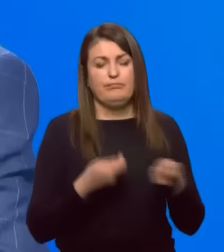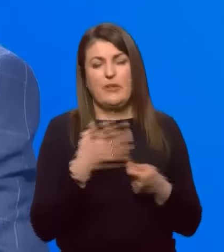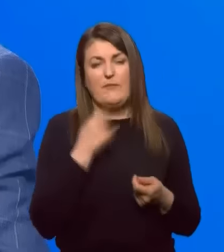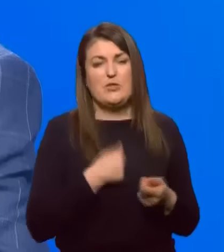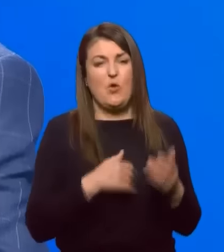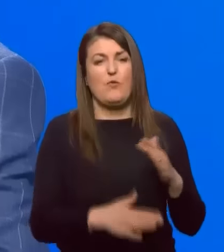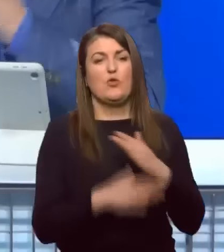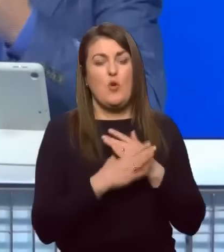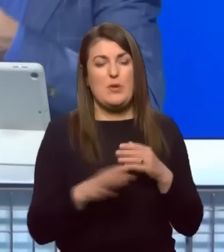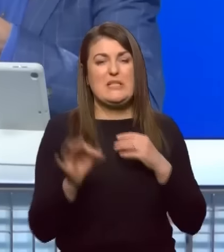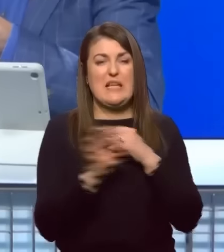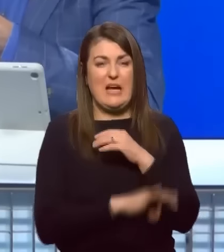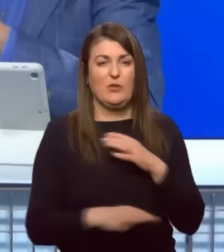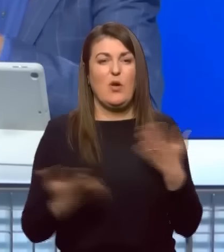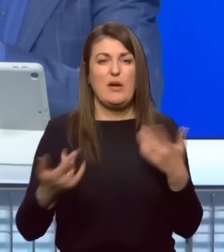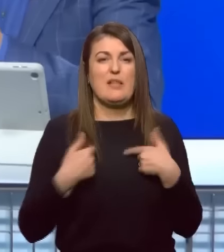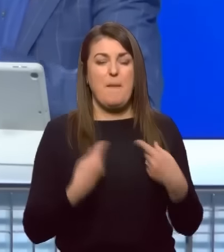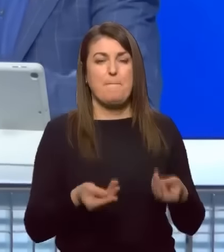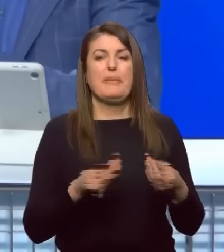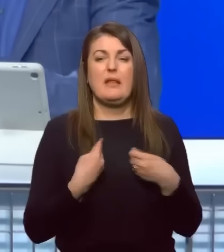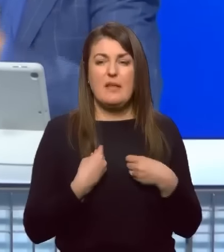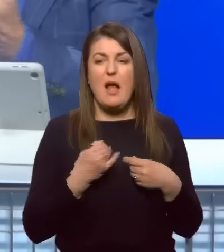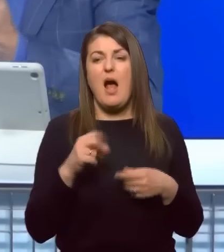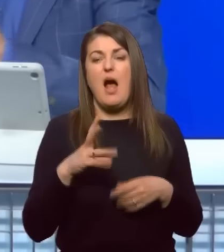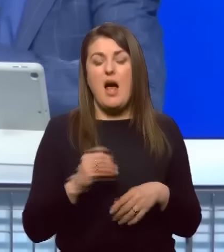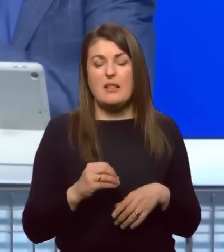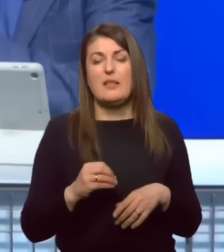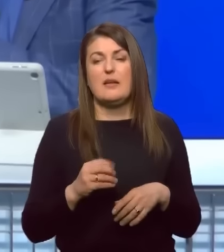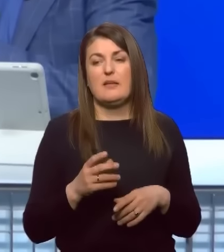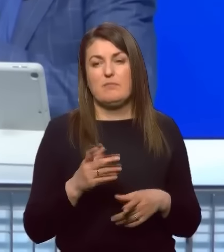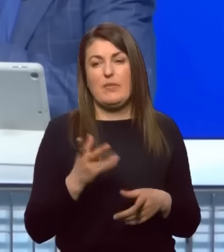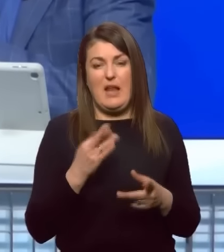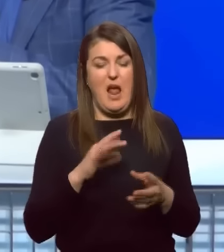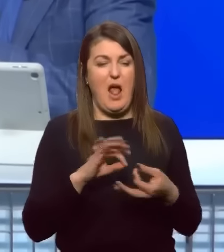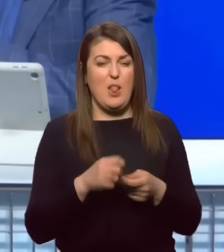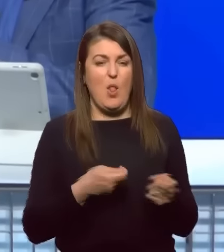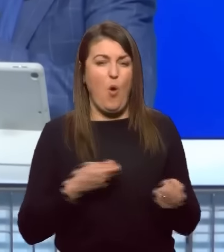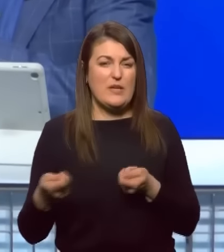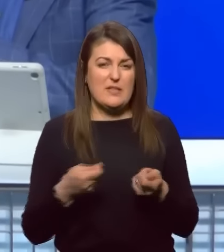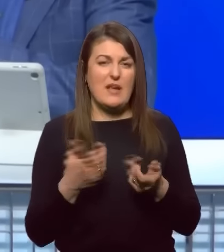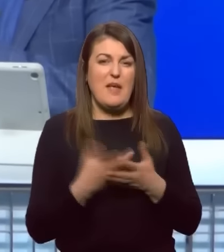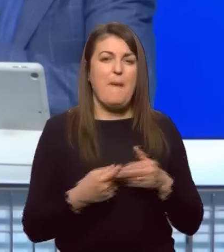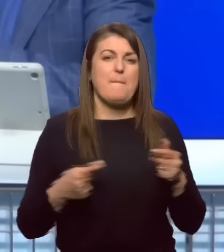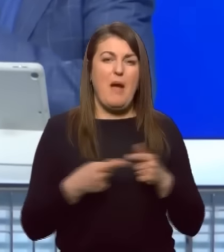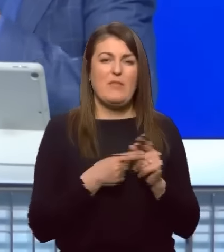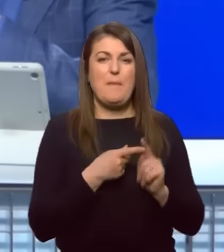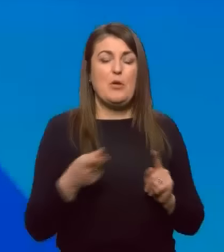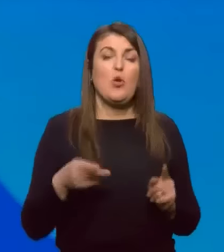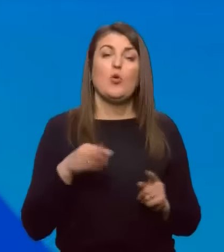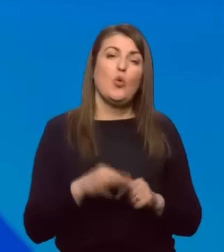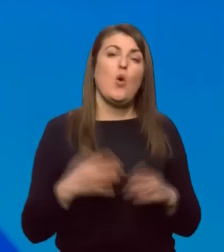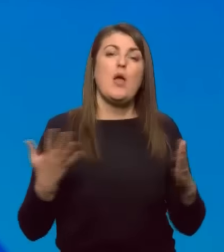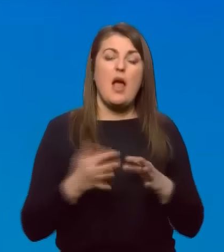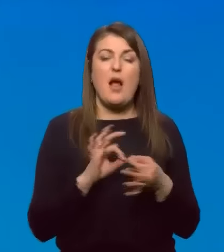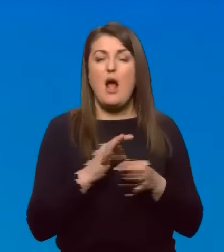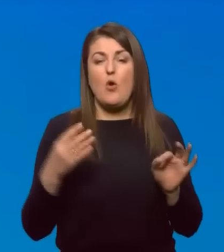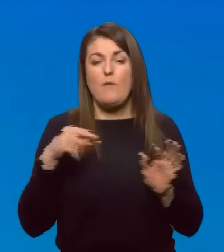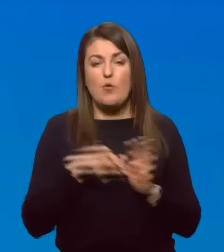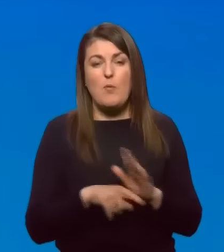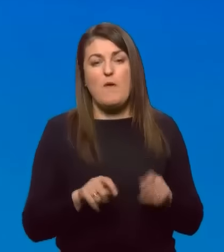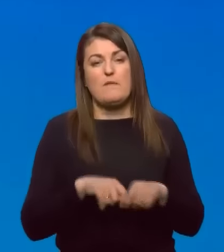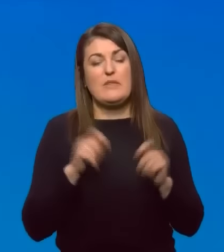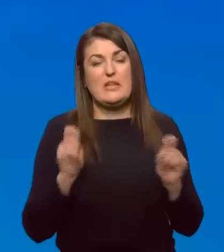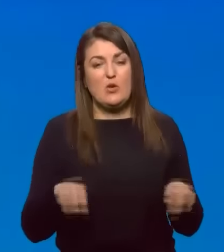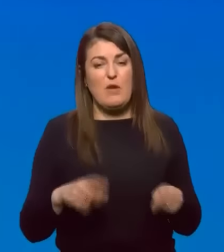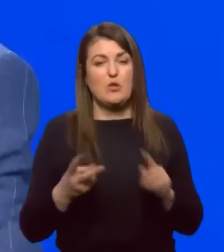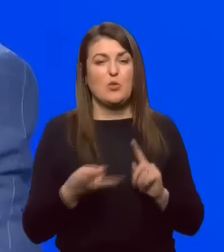військової допомоги західної, яку нам надали, але існує все ж таки для логістики якийсь певний період. То яка логіка в тому відкривати,